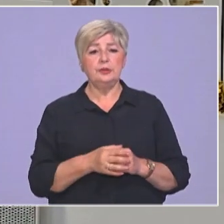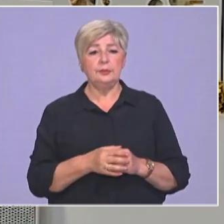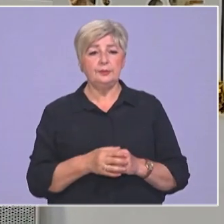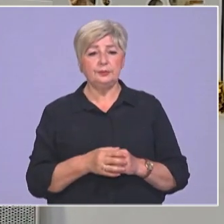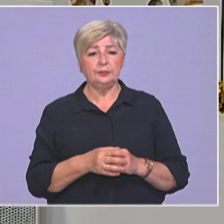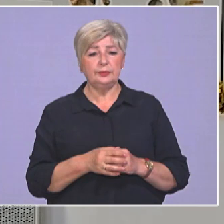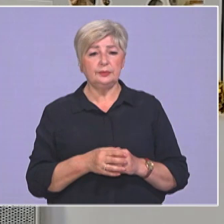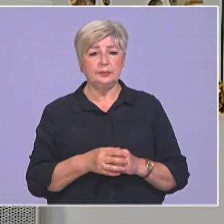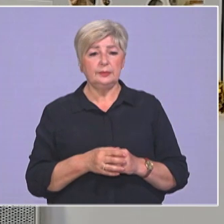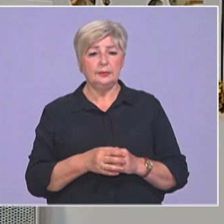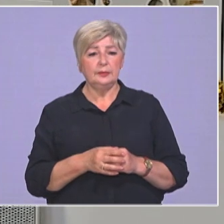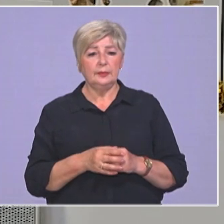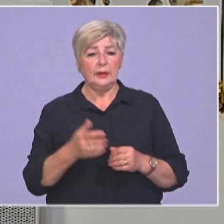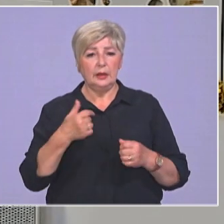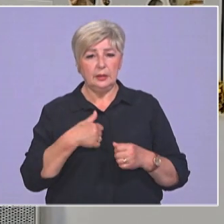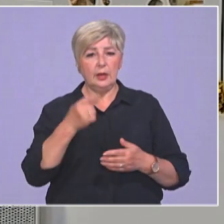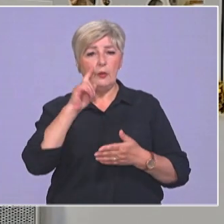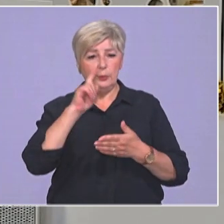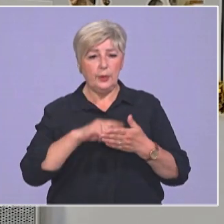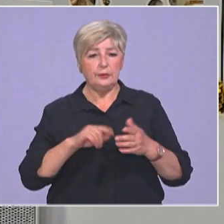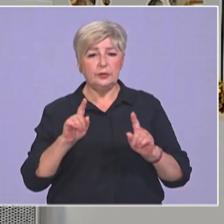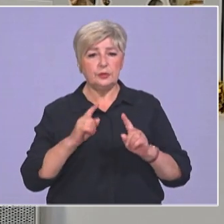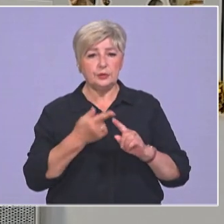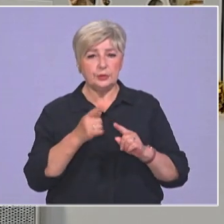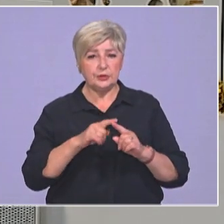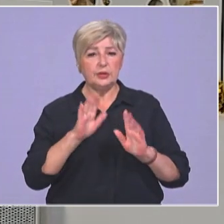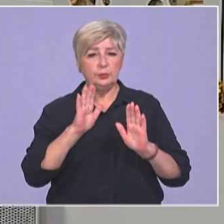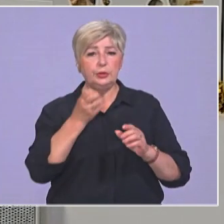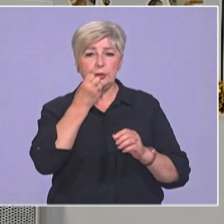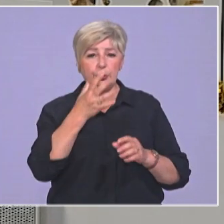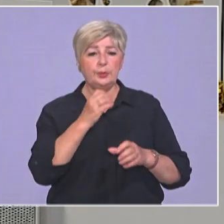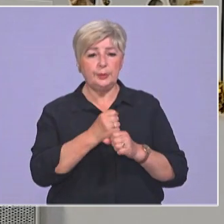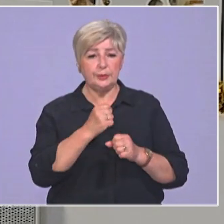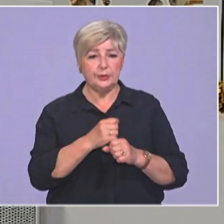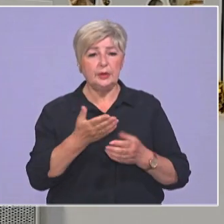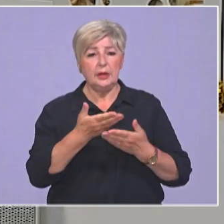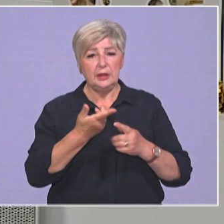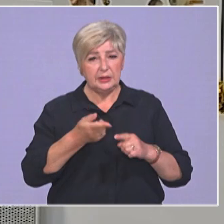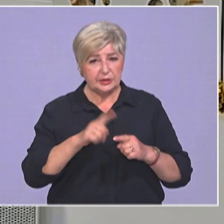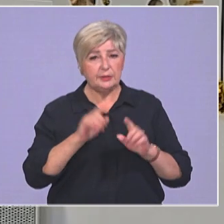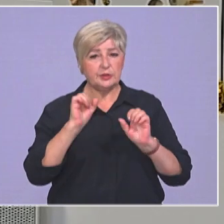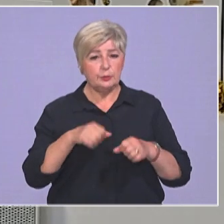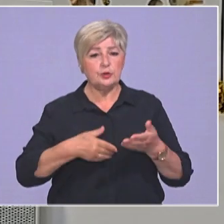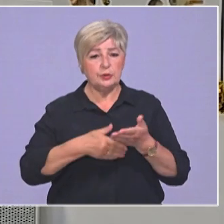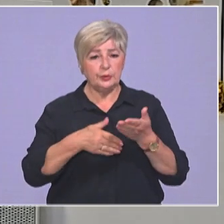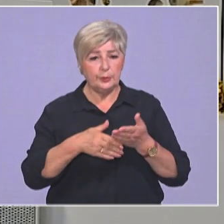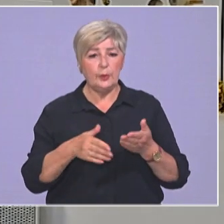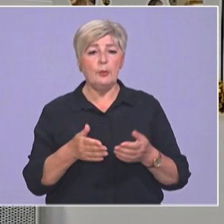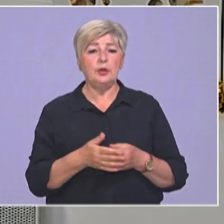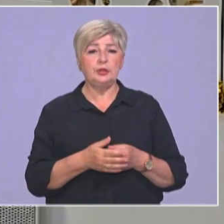Тому я просто впевнений, що це буде добре працювати, і якщо ми зможемо допомогти, то це буде